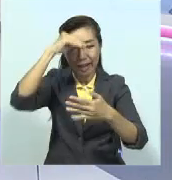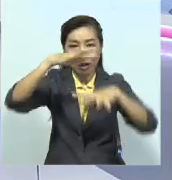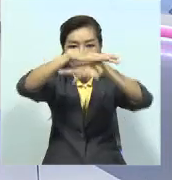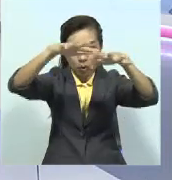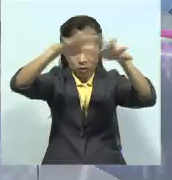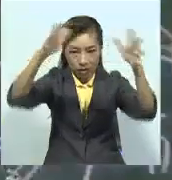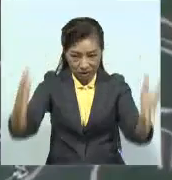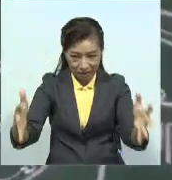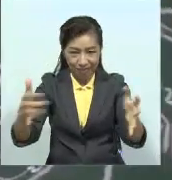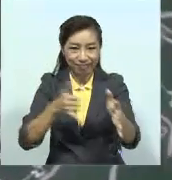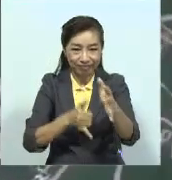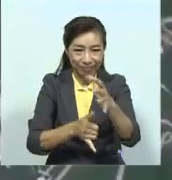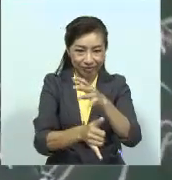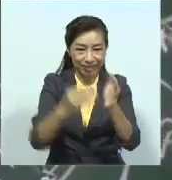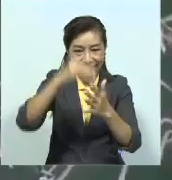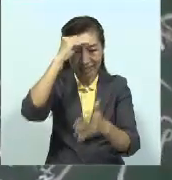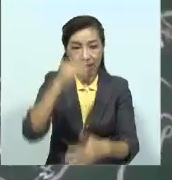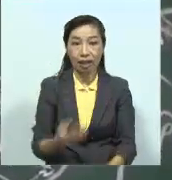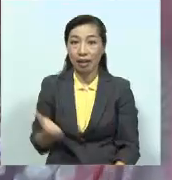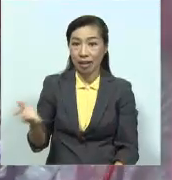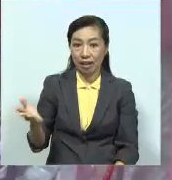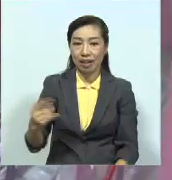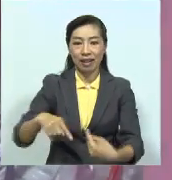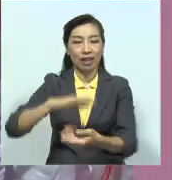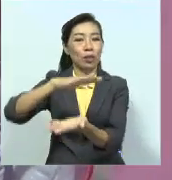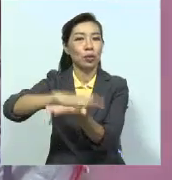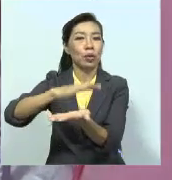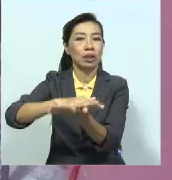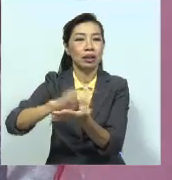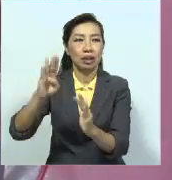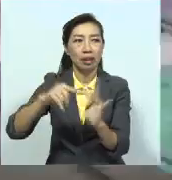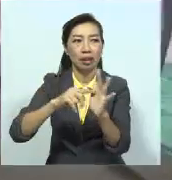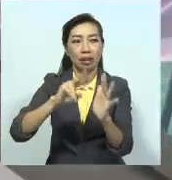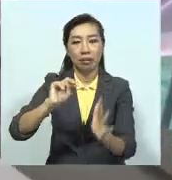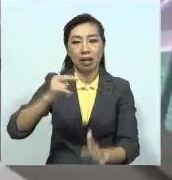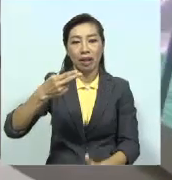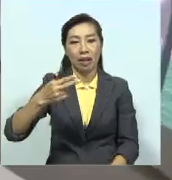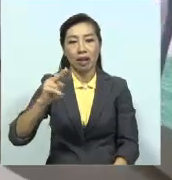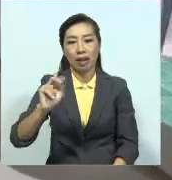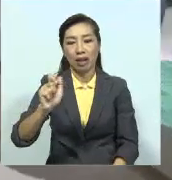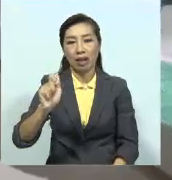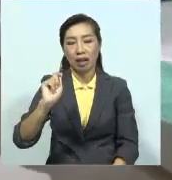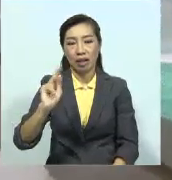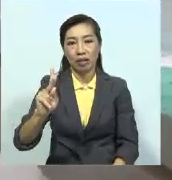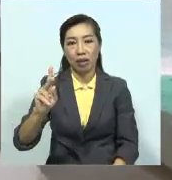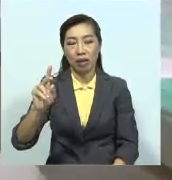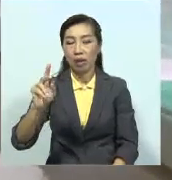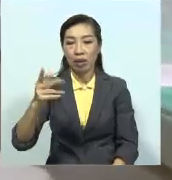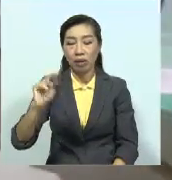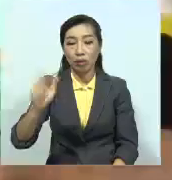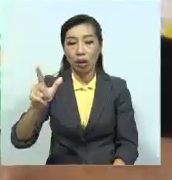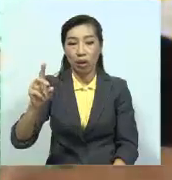พาคุณผู้ชมไปดูบรรยากาศภายในห้องเรียนโรงเรียนบ้านหนองกวางน้องกรุงศรีอำเภอบ้านม่วงจังหวัดสกลนครนะคะ